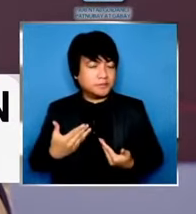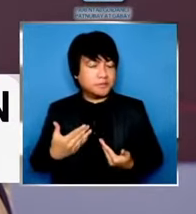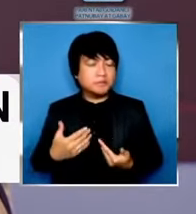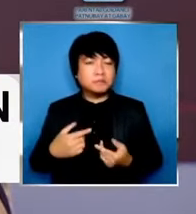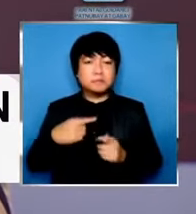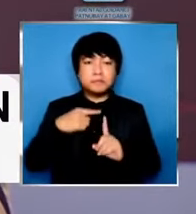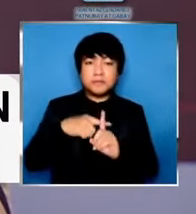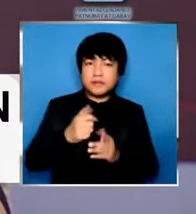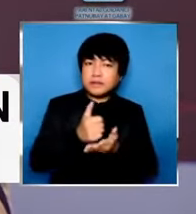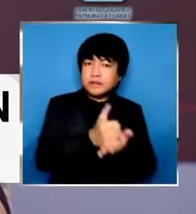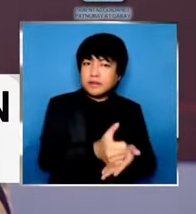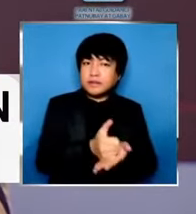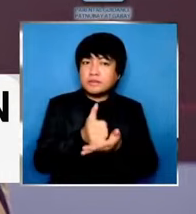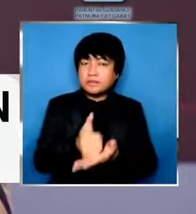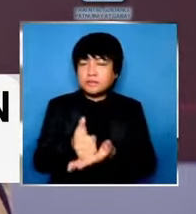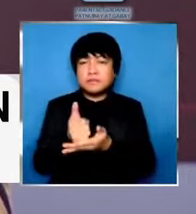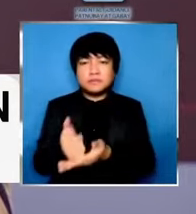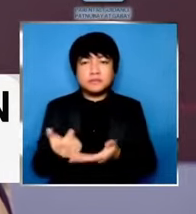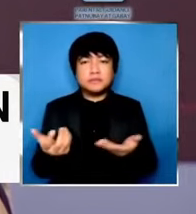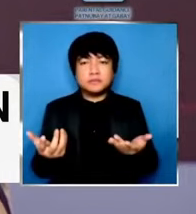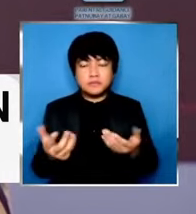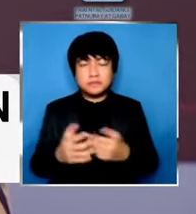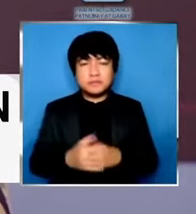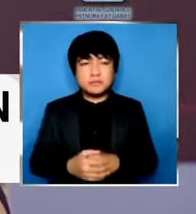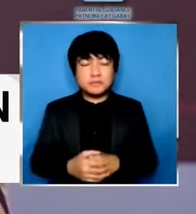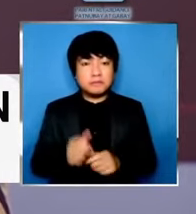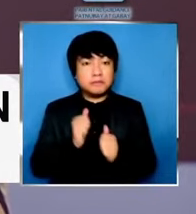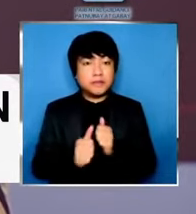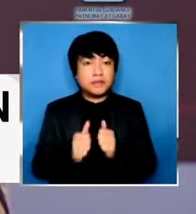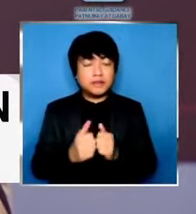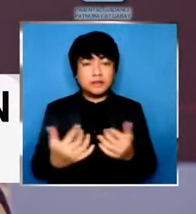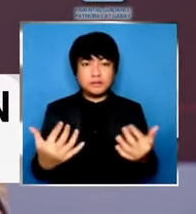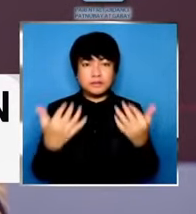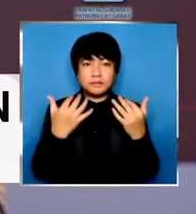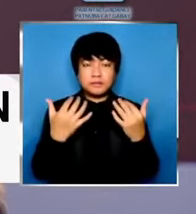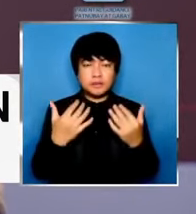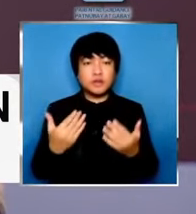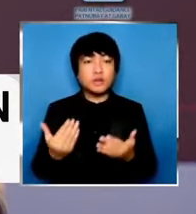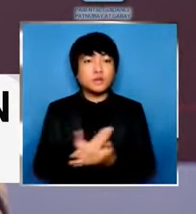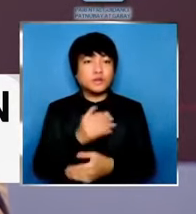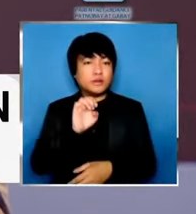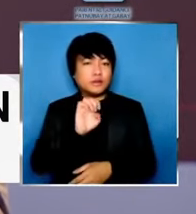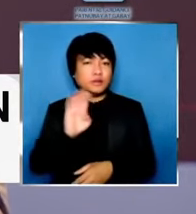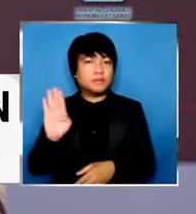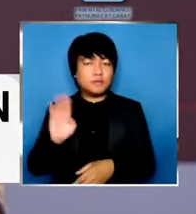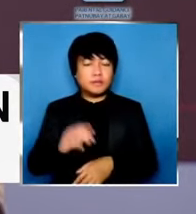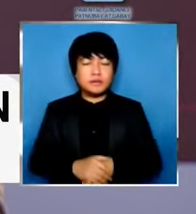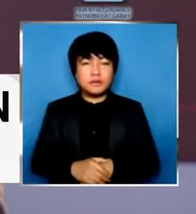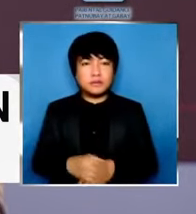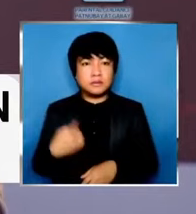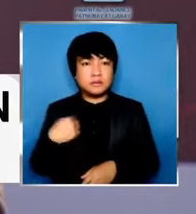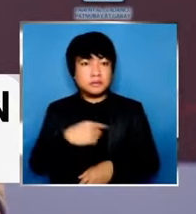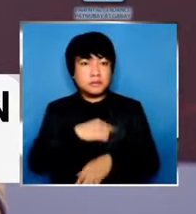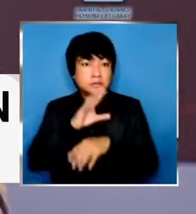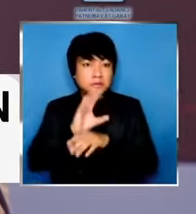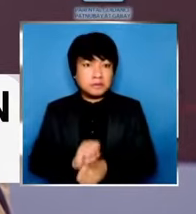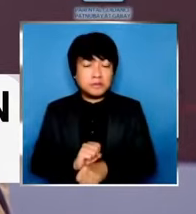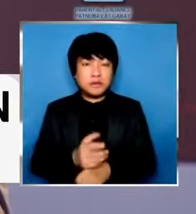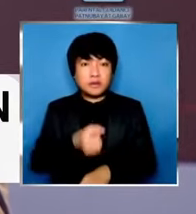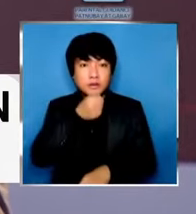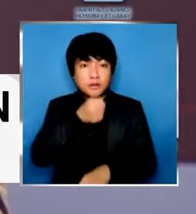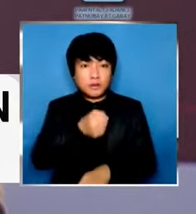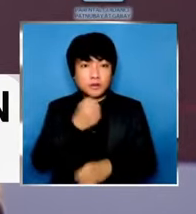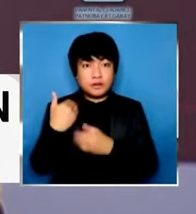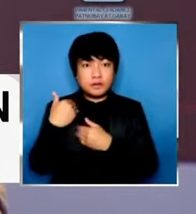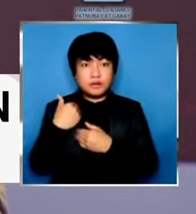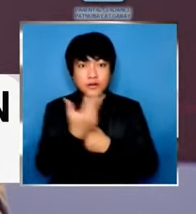naging parang ano na siya, yung viewer centric na yung bagong Itbulaga ngayon. So hindi na lagi tungkol sa host. Yes, it's always about